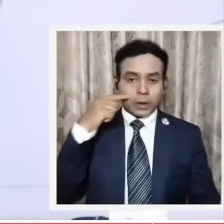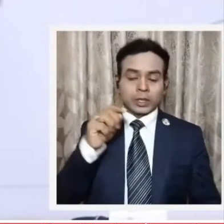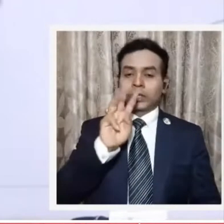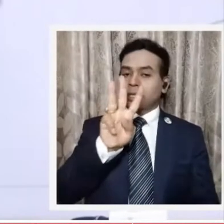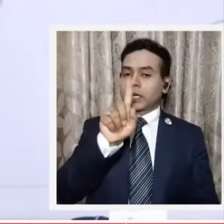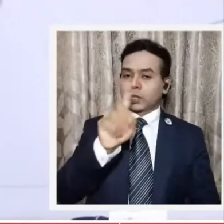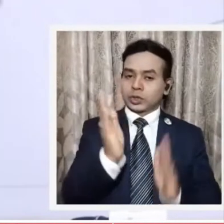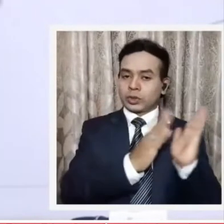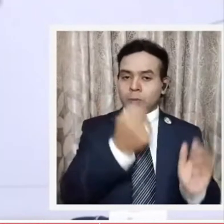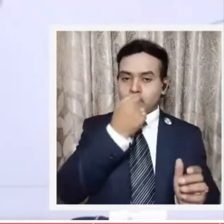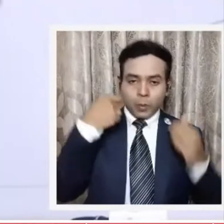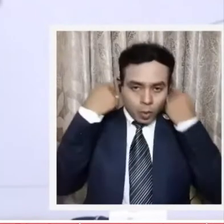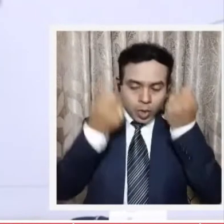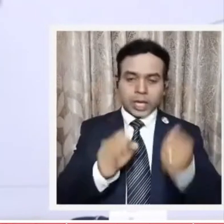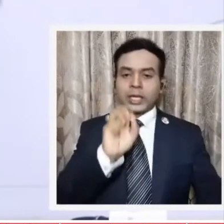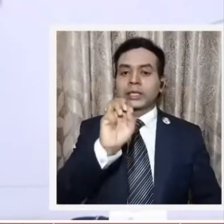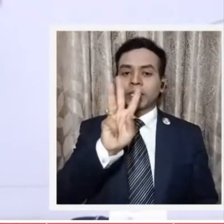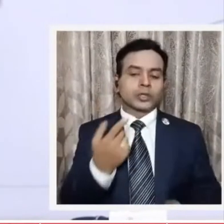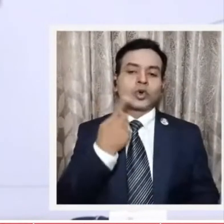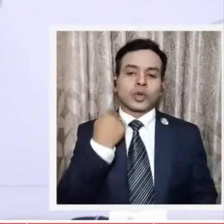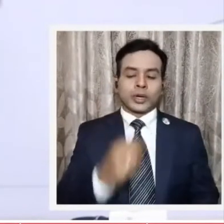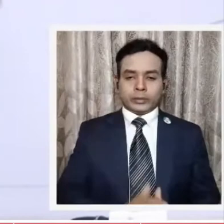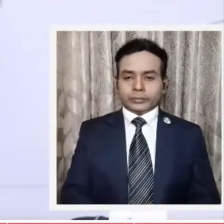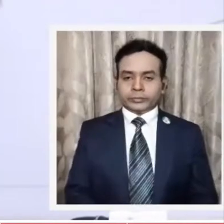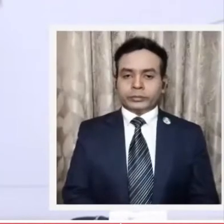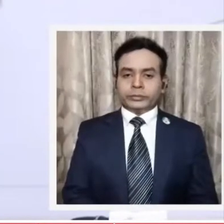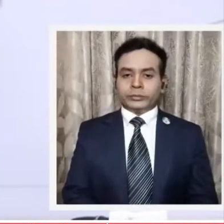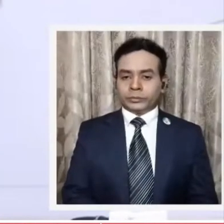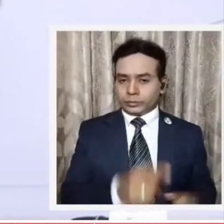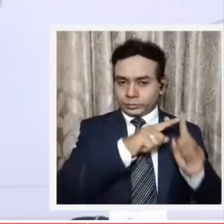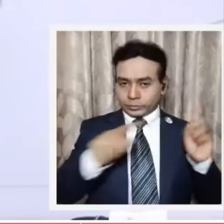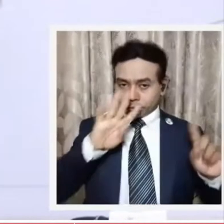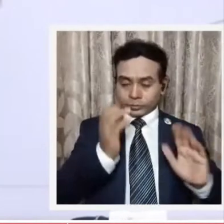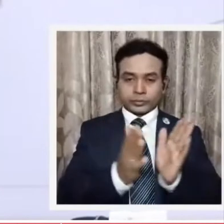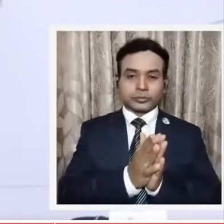নিয়মিত অনলাইন ব্রিফিং এ এ তথ্য জানানো হয়। এখন পর্যন্ত দেশে